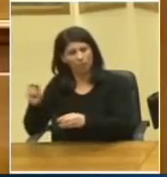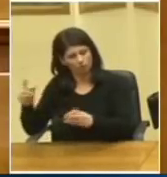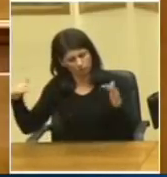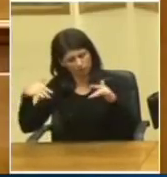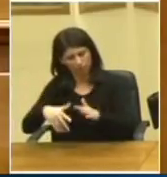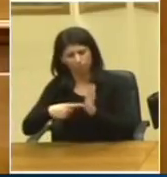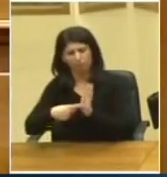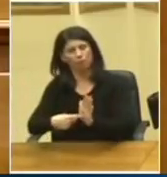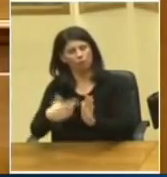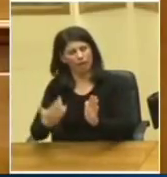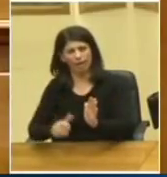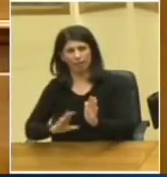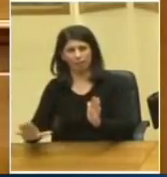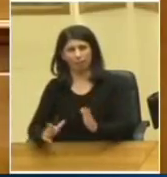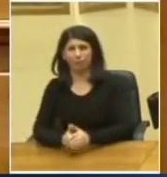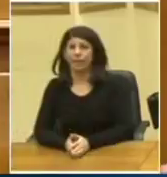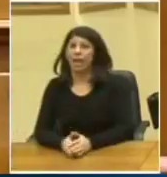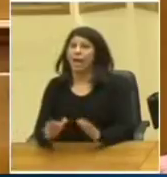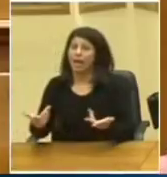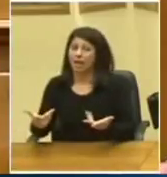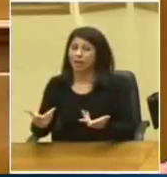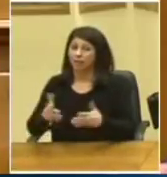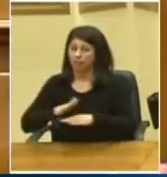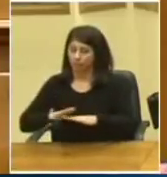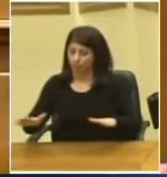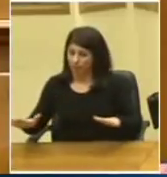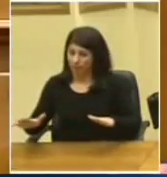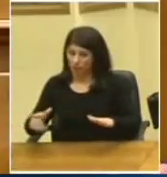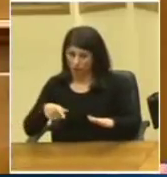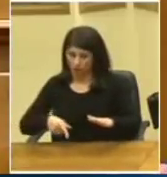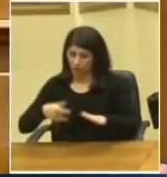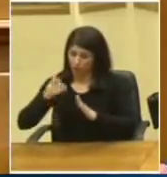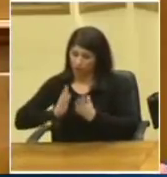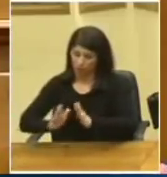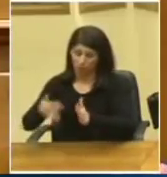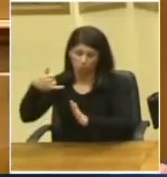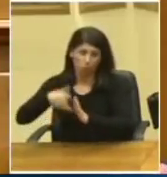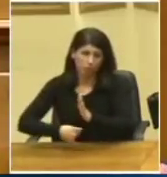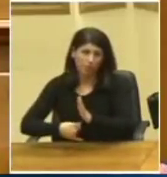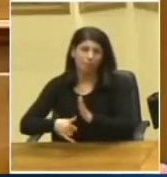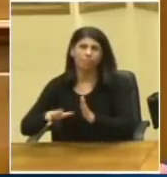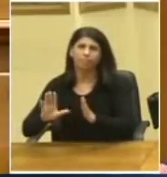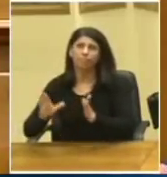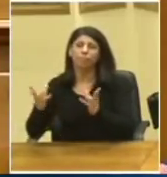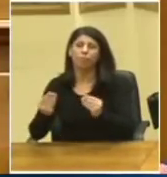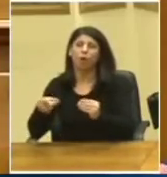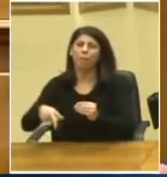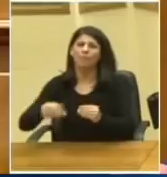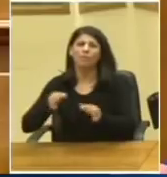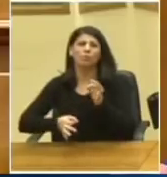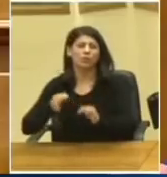Ολοκληρώνουμε όμως, κυρίες και κύριοι συνάδελφοι, για να μπω στην ουσία, παρότι πολλά από αυτά που συζητάμε